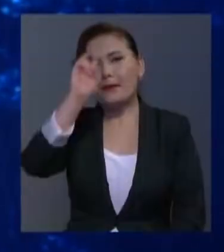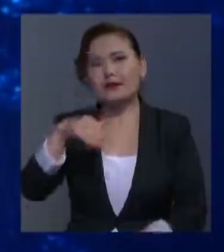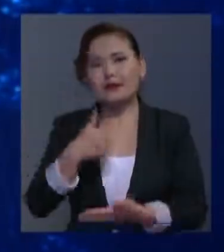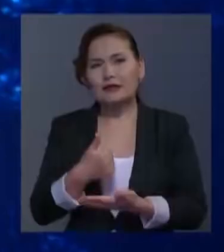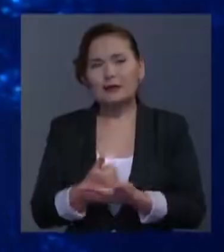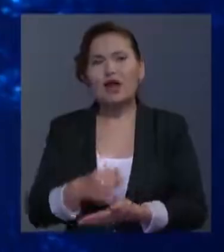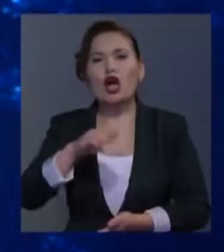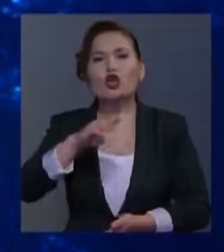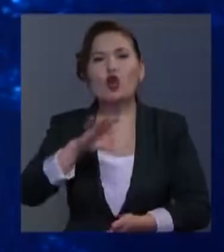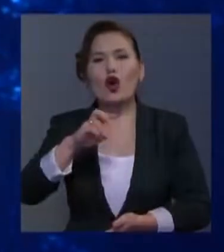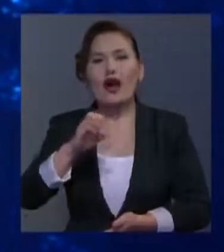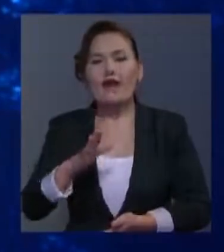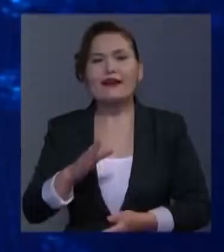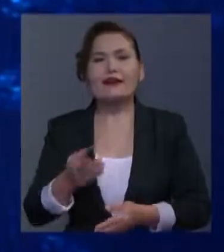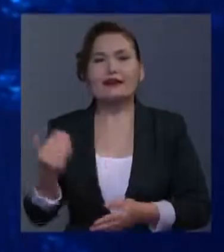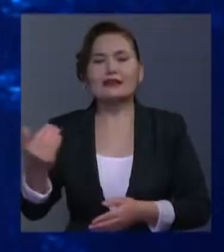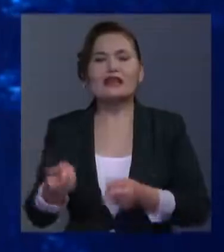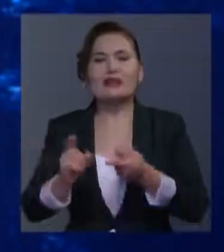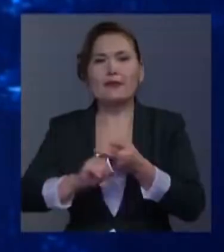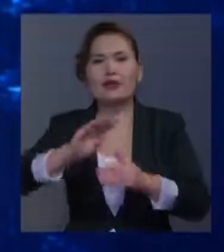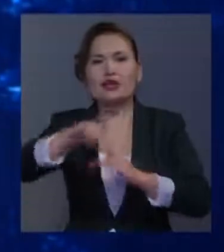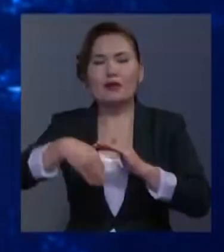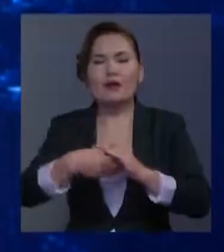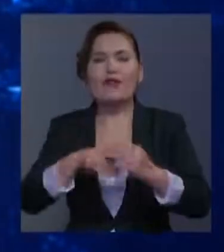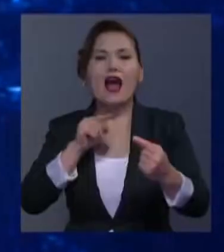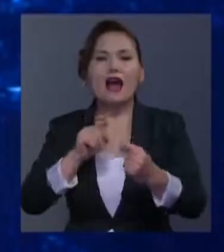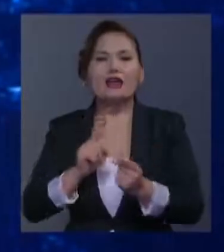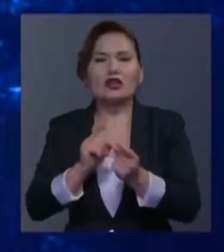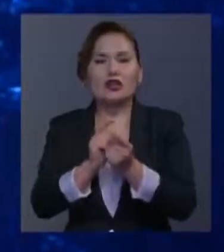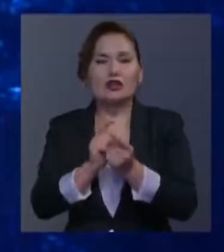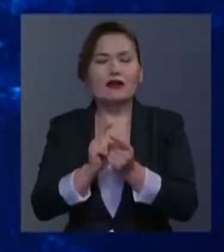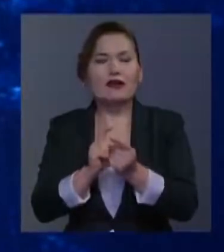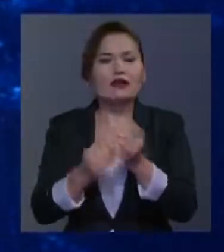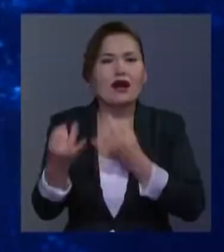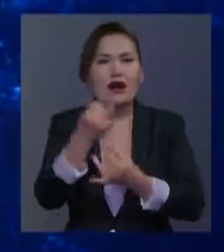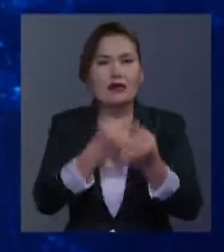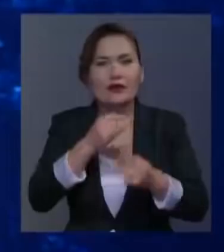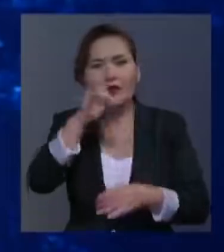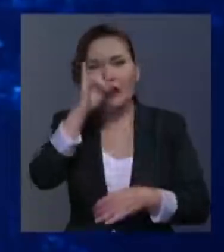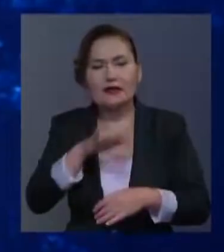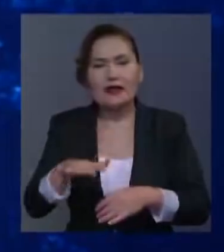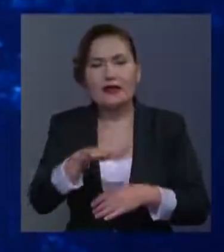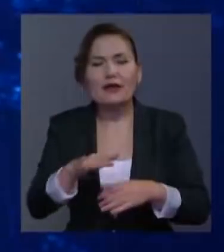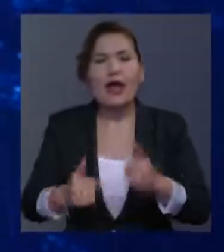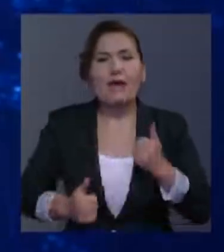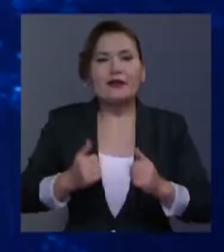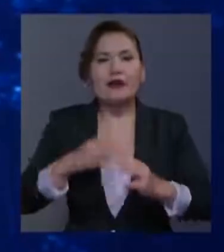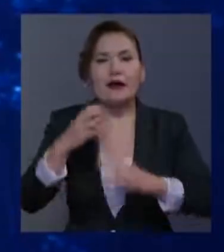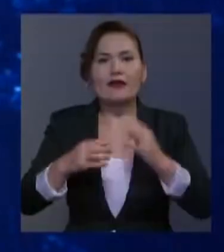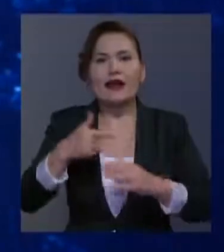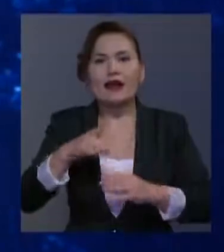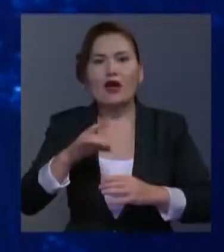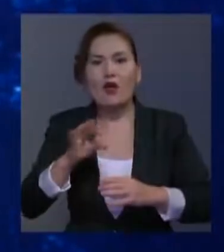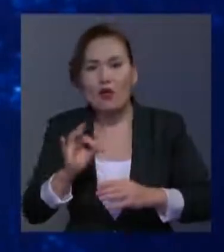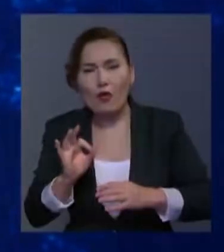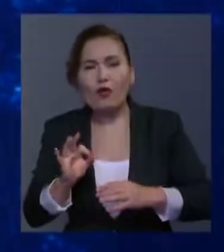Мемлекет басшысы Қасым Жомарт Тоқаев сыбайлас жемқорлыққа қарсы күрес жөнінде кеңес өткізді. Бүгінде еліміз беделді халықаралық Греко ұйымына